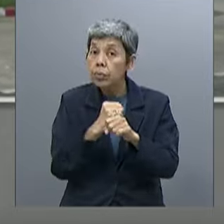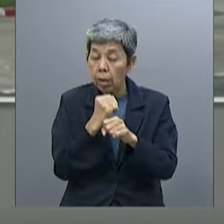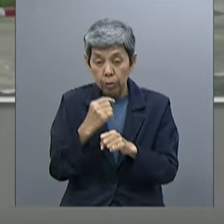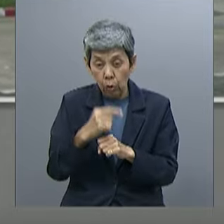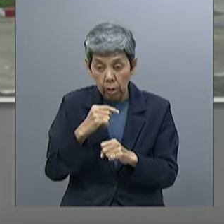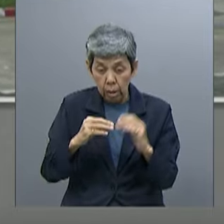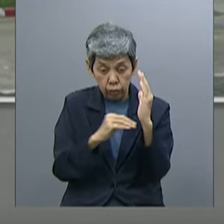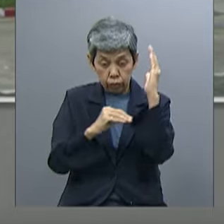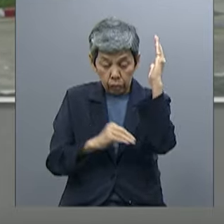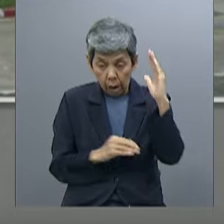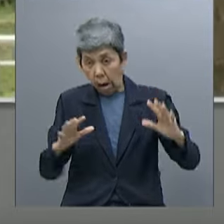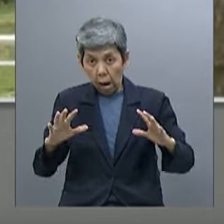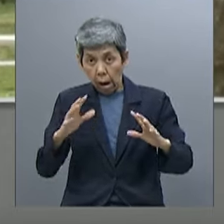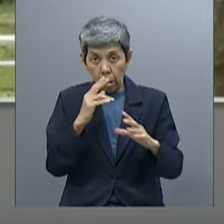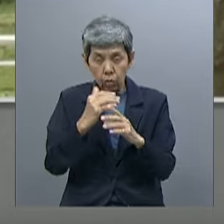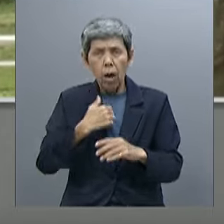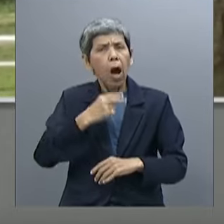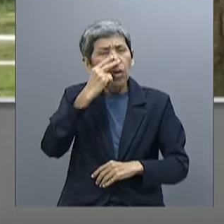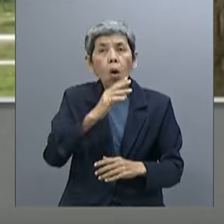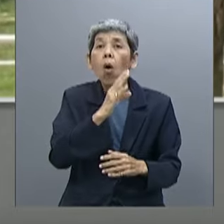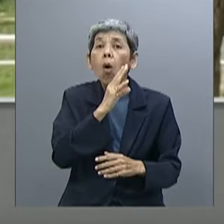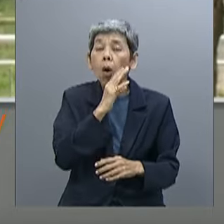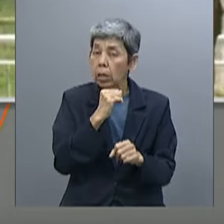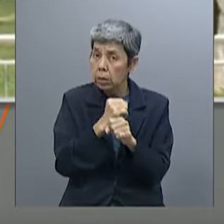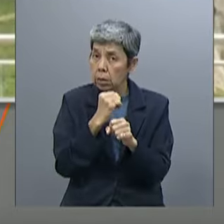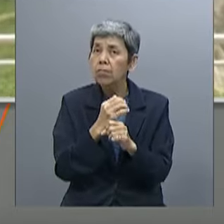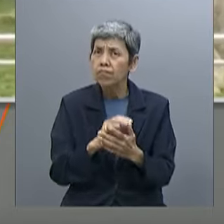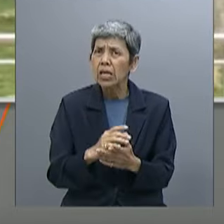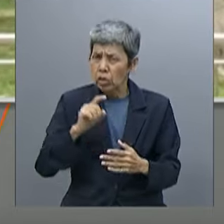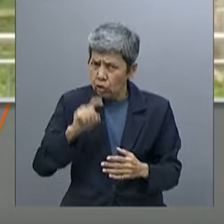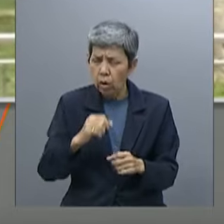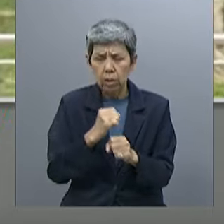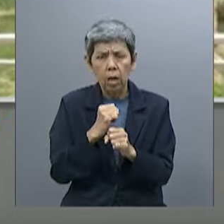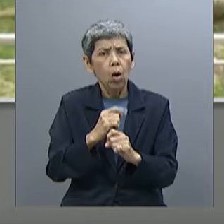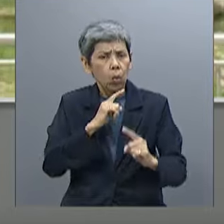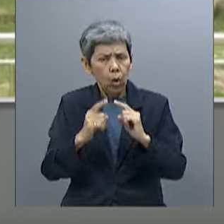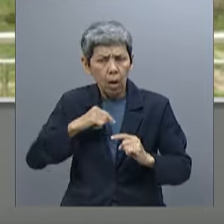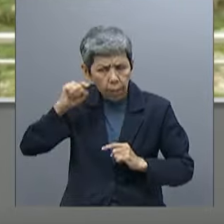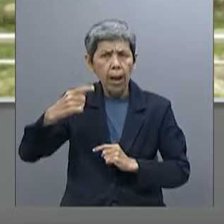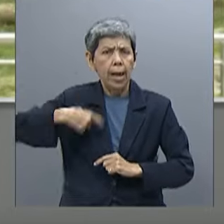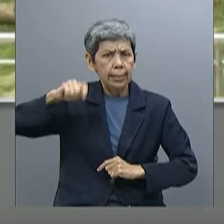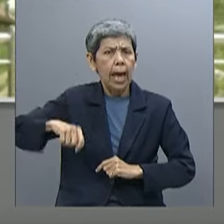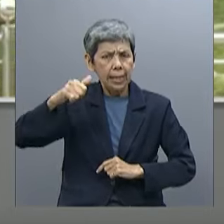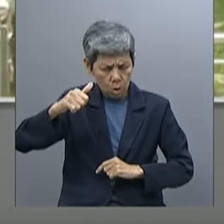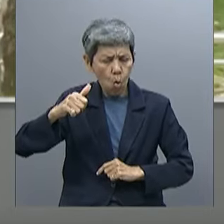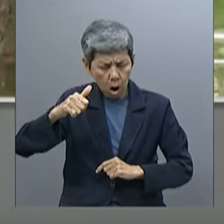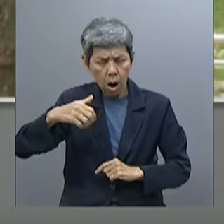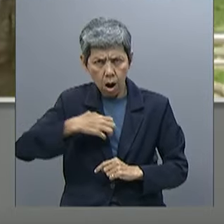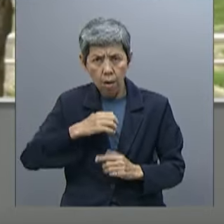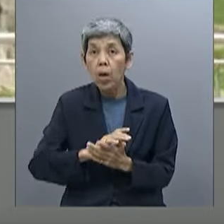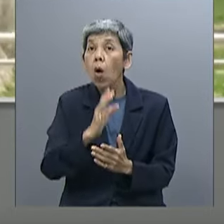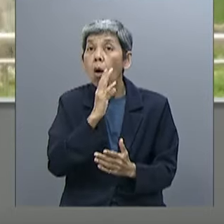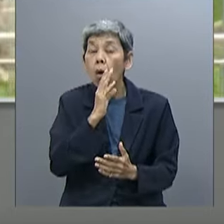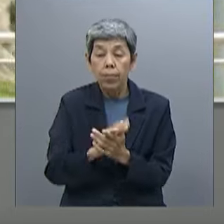การณ์ในเวลานั้นแต่อีกฝ่ายนึงก็มองว่าถ้าจะเอากันให้ชัดต้องเข้ามาต่อสู้คดีสิแล้วจากนี้ไปเมื่อ